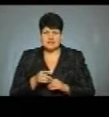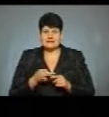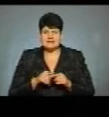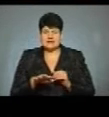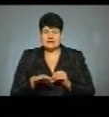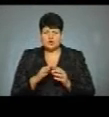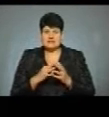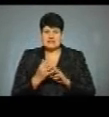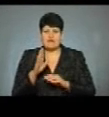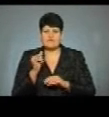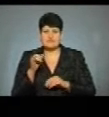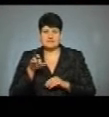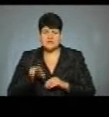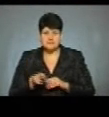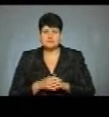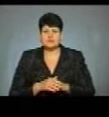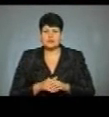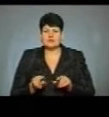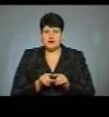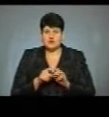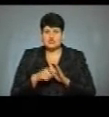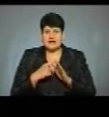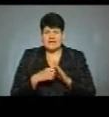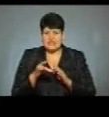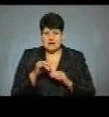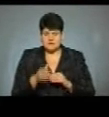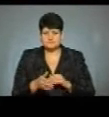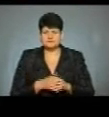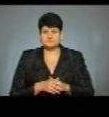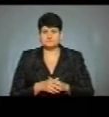села Вівся, також кар'єр біля села Вівся.